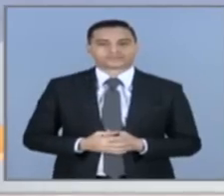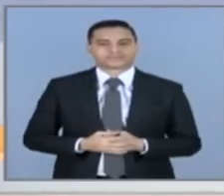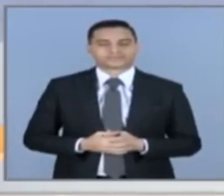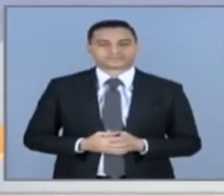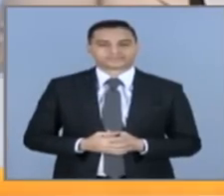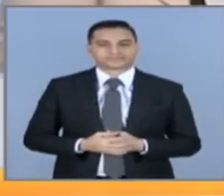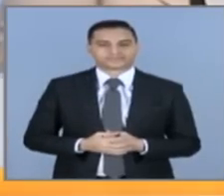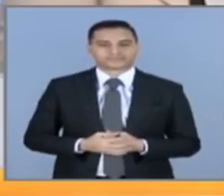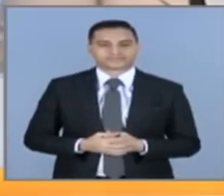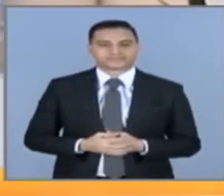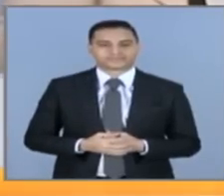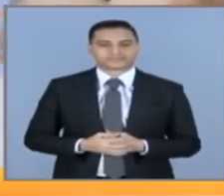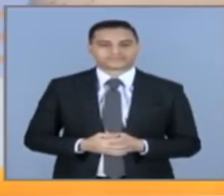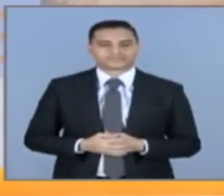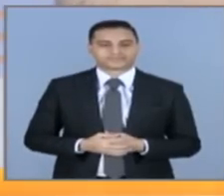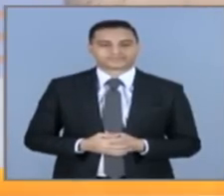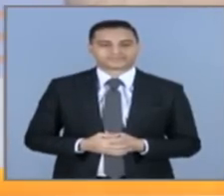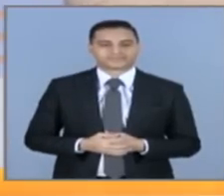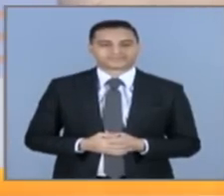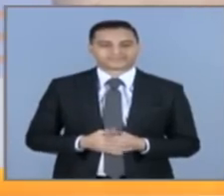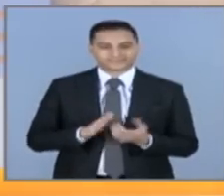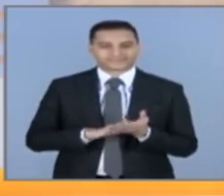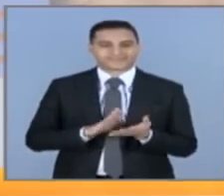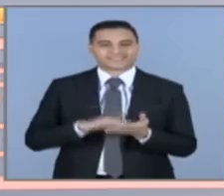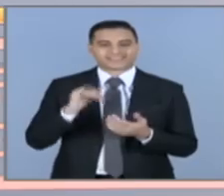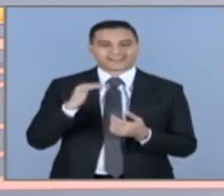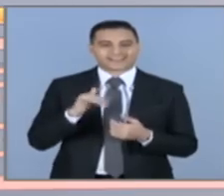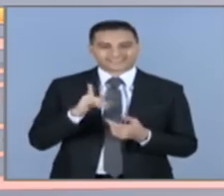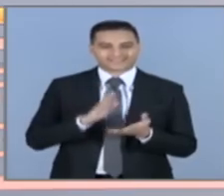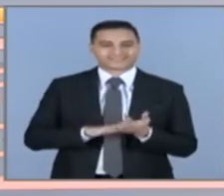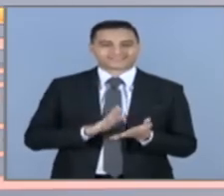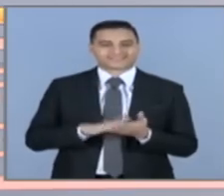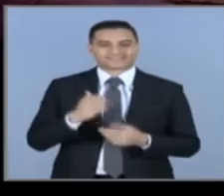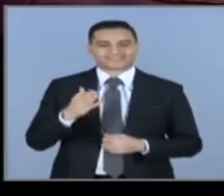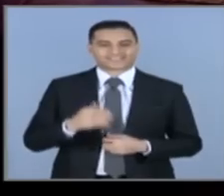إجابات صح من 10. برافو عليك يا يحيى. برافو عليك. طبعا